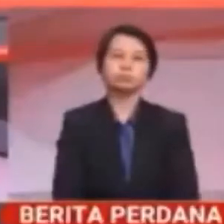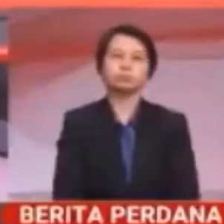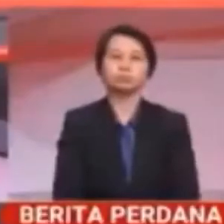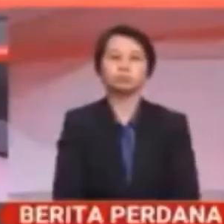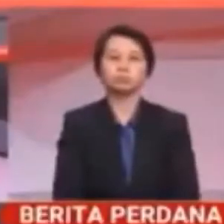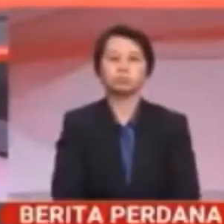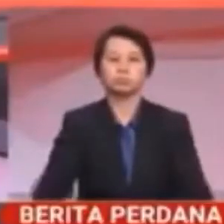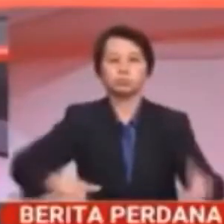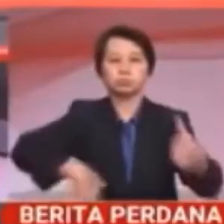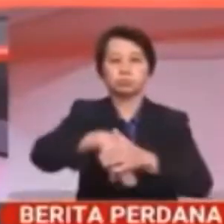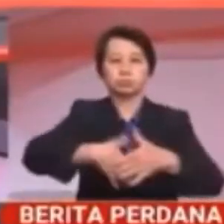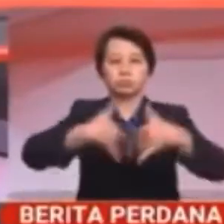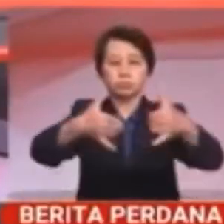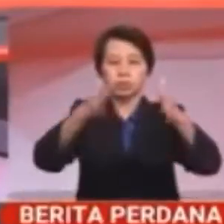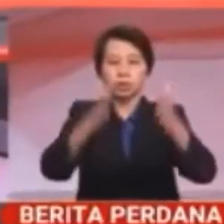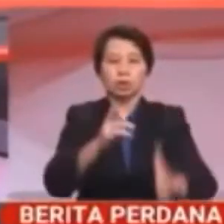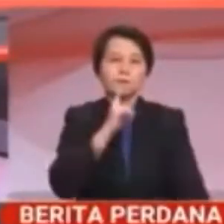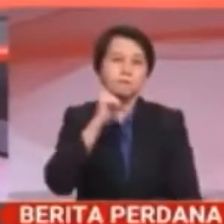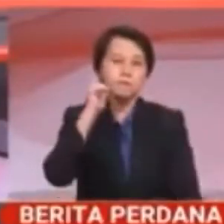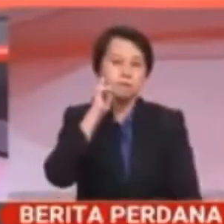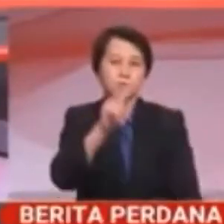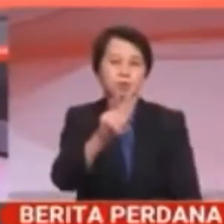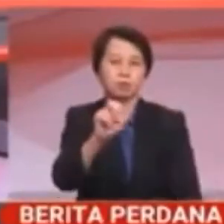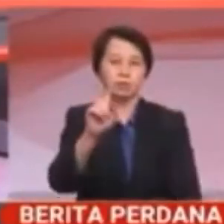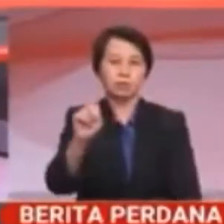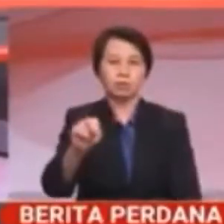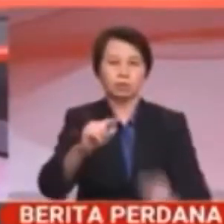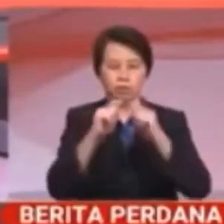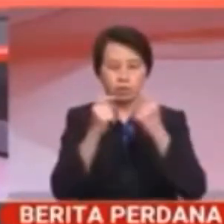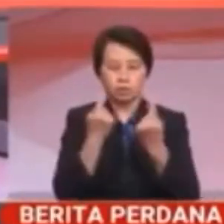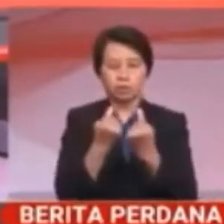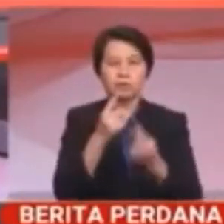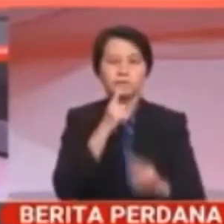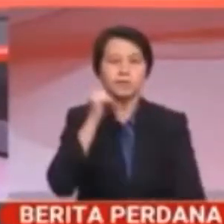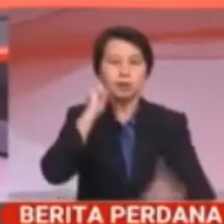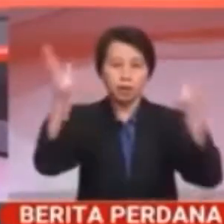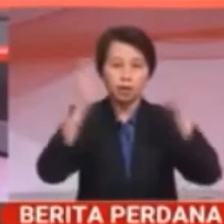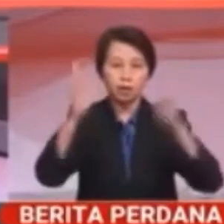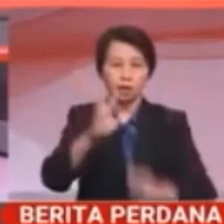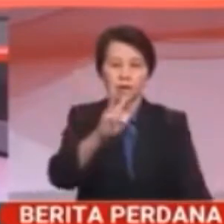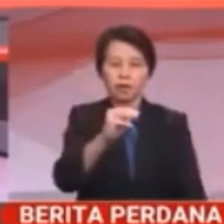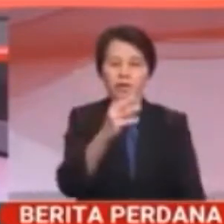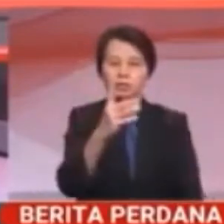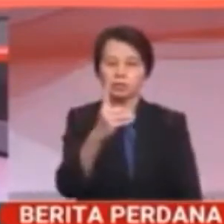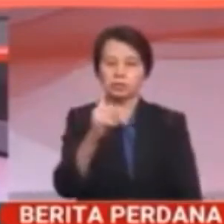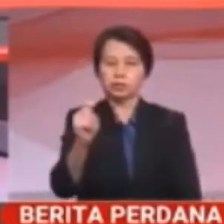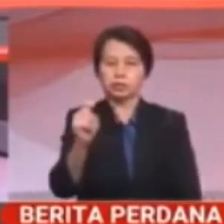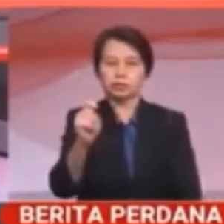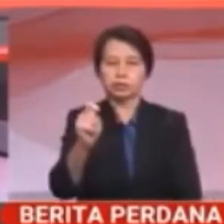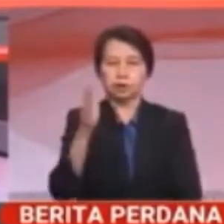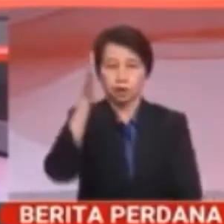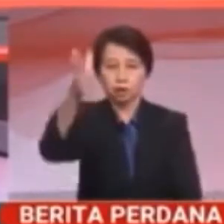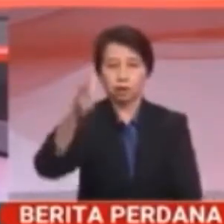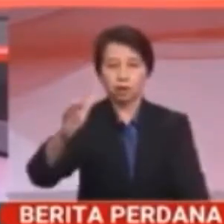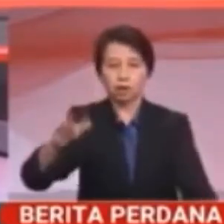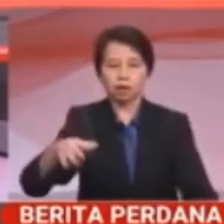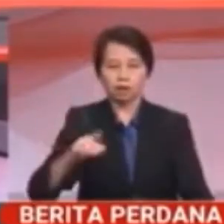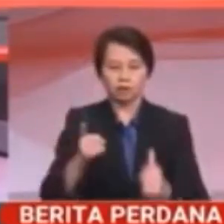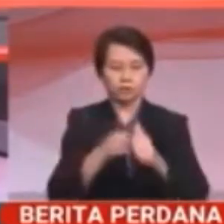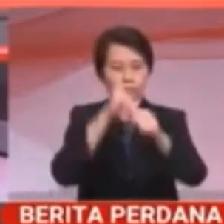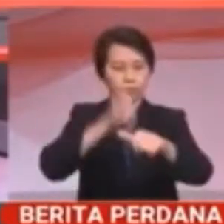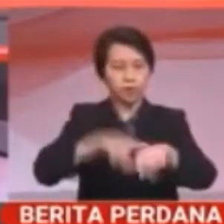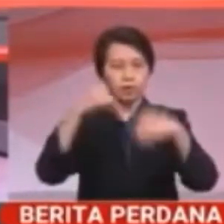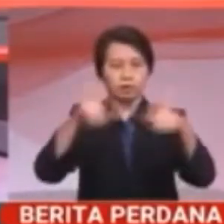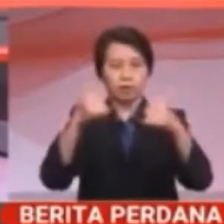Menjelang bola sepak Piala Dunia Orang Pekat 2020, skuad bola sepak Pekat Negara, Malaysian Def Tiger MDT yang akan membuat penampilan